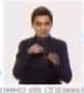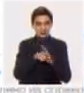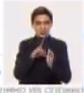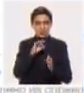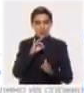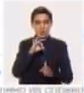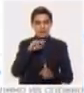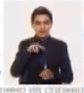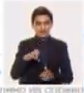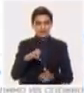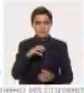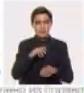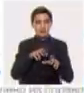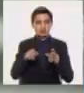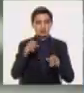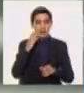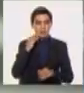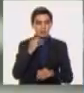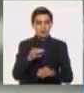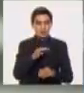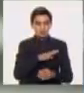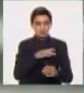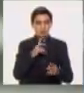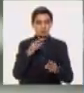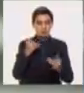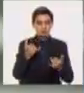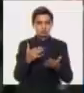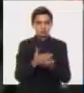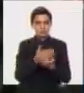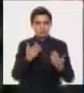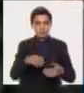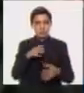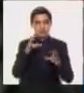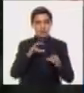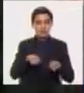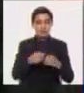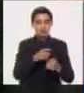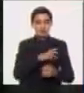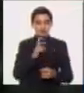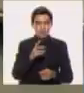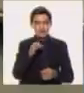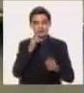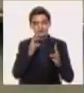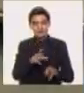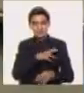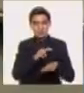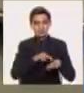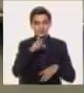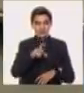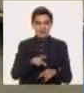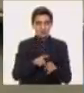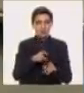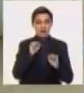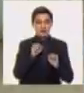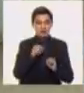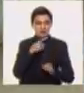Massage Алматы салонының болғаны байқалады. Қазір ол салон анықтамадан өшірілген, ал заң бұзушы емес, зардап шегушімін деген полиция қызметкерінің